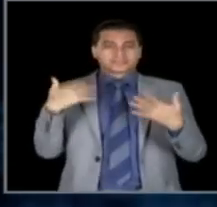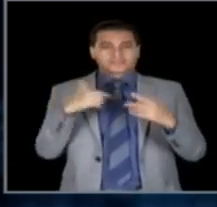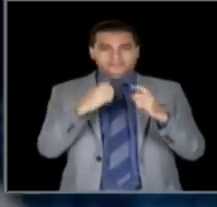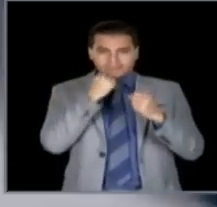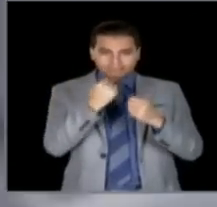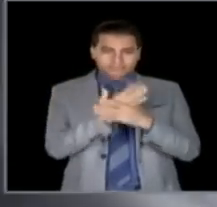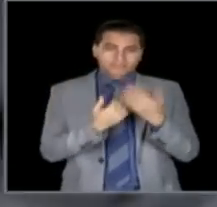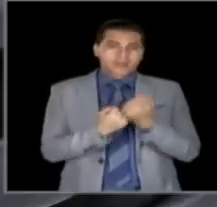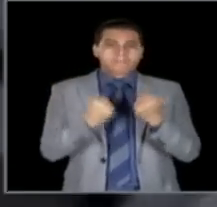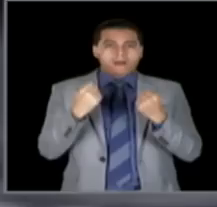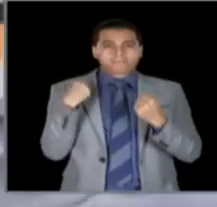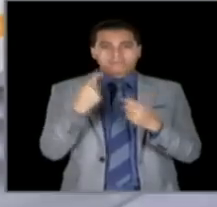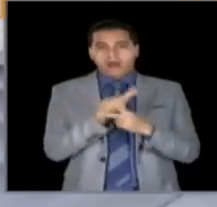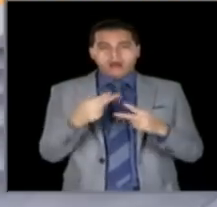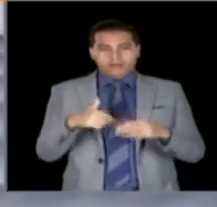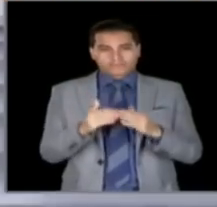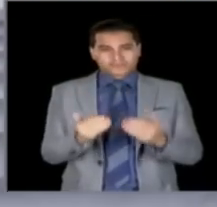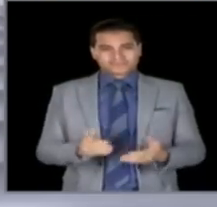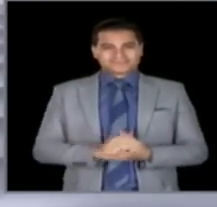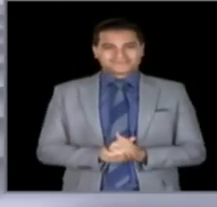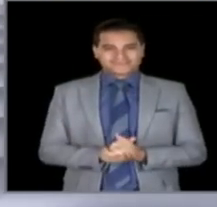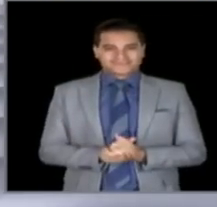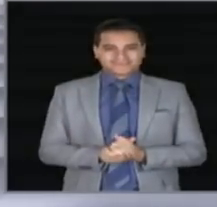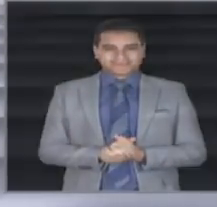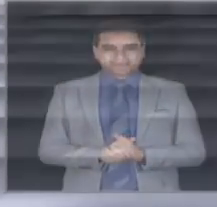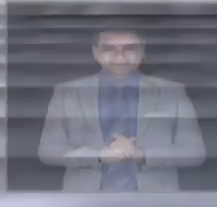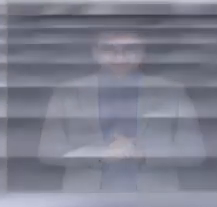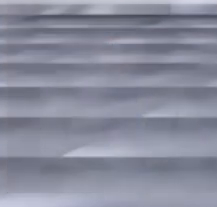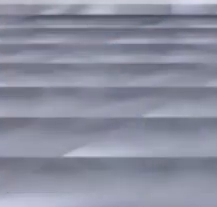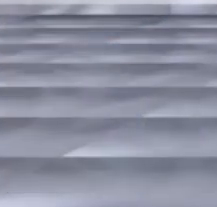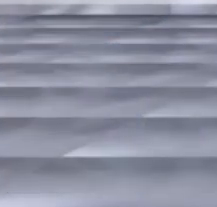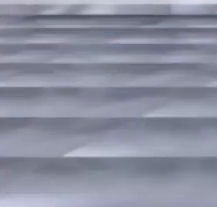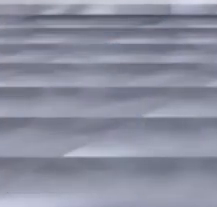97,500 جنيه في خزنة البنك الأهلي لرعاية أبطال مصر الرياضيين.